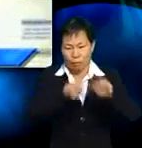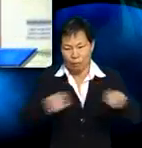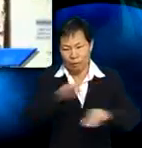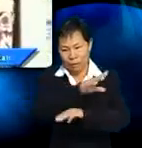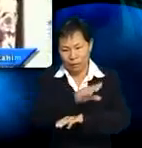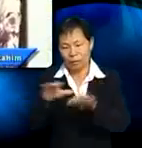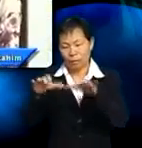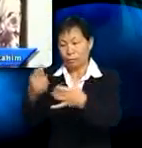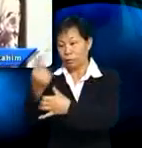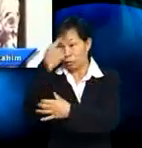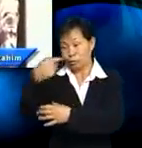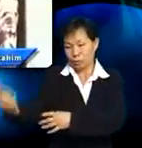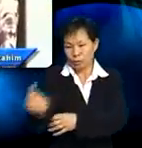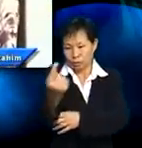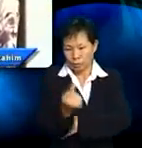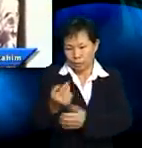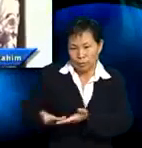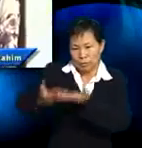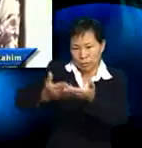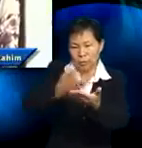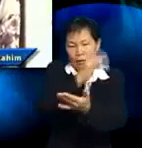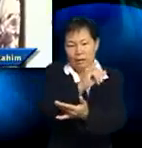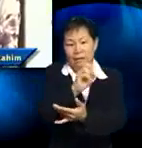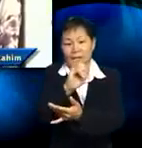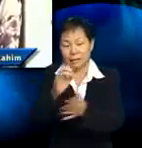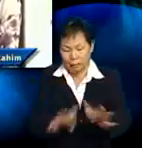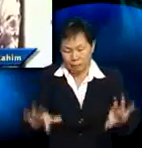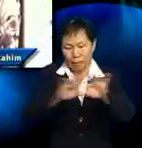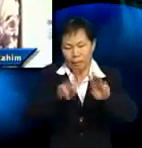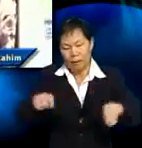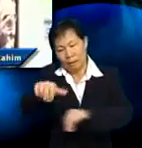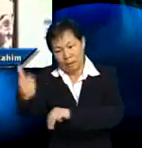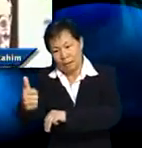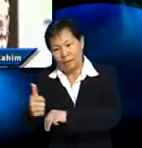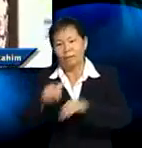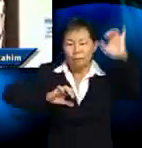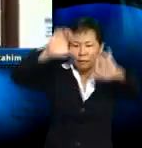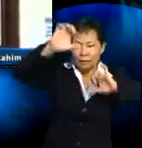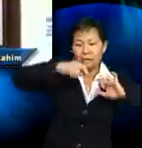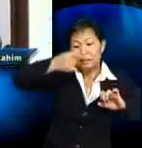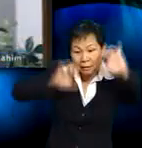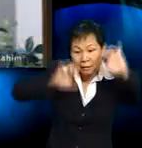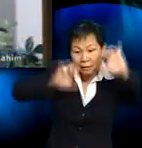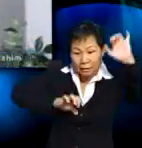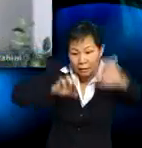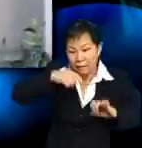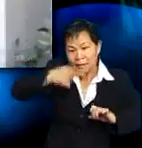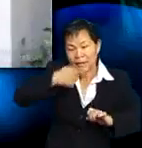untuk tampil diharapkan membentangkan isi-isi penting raja-raja yang tidak dinilai sehingga